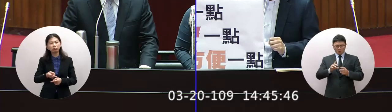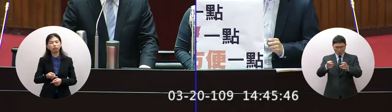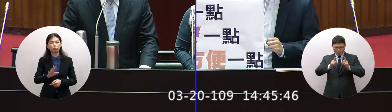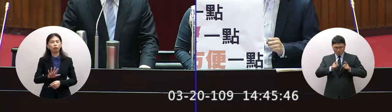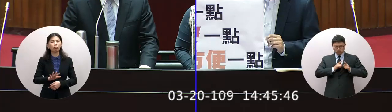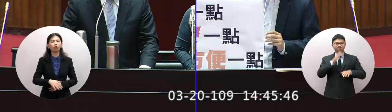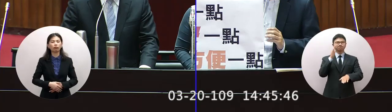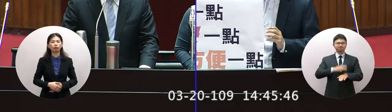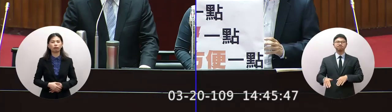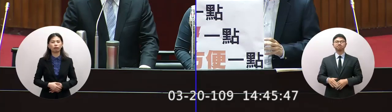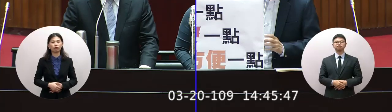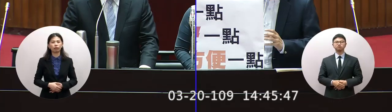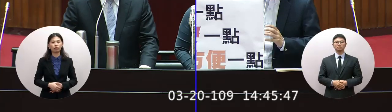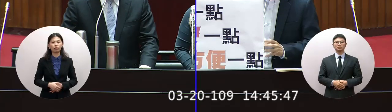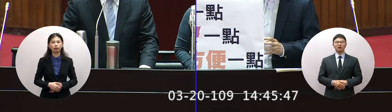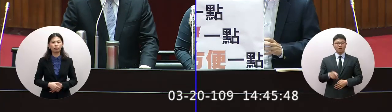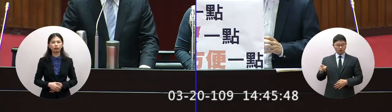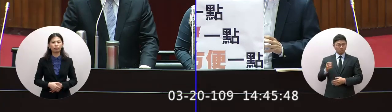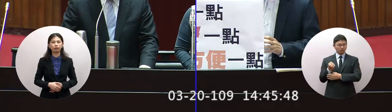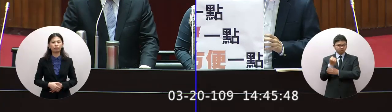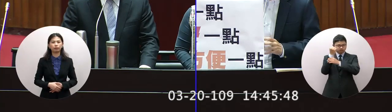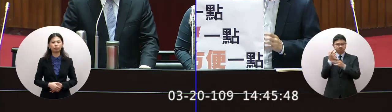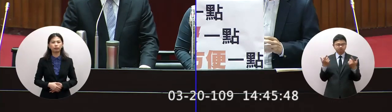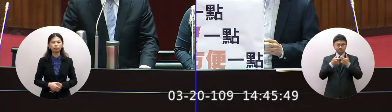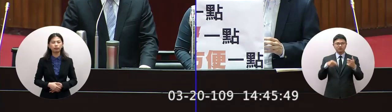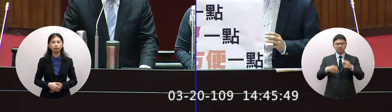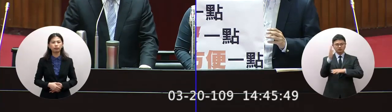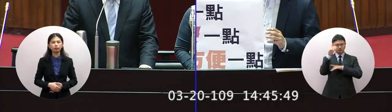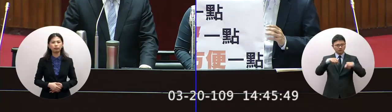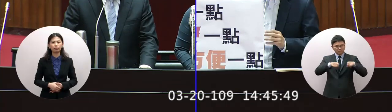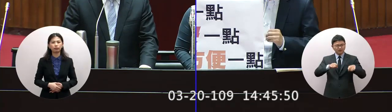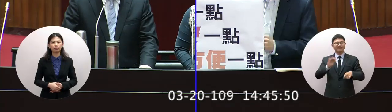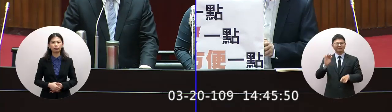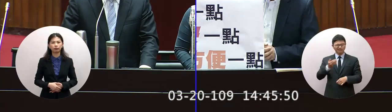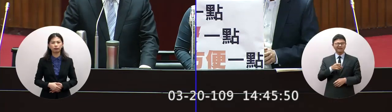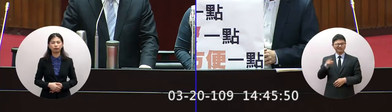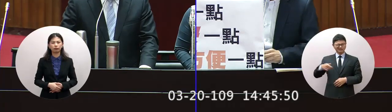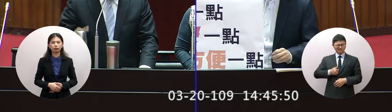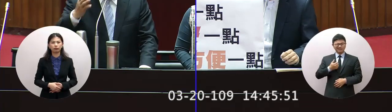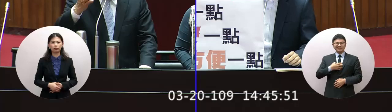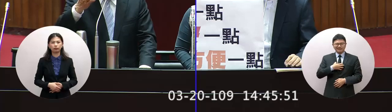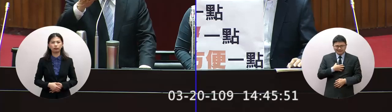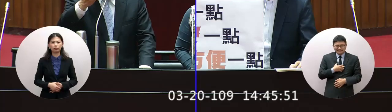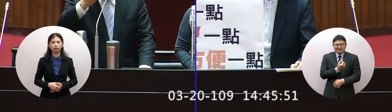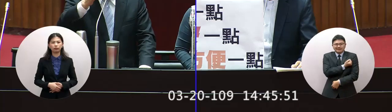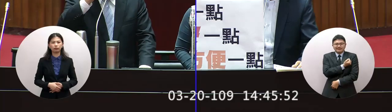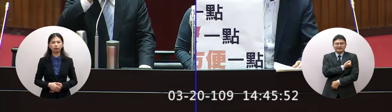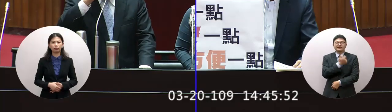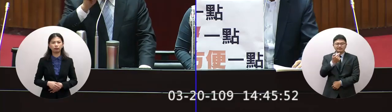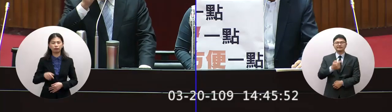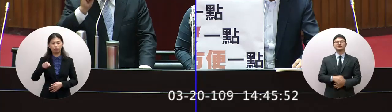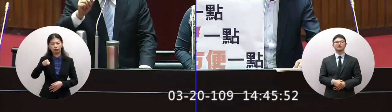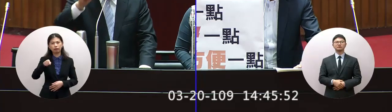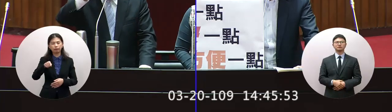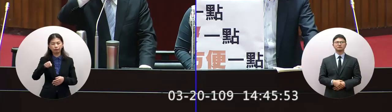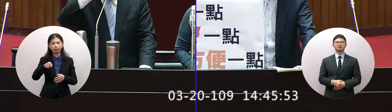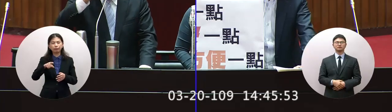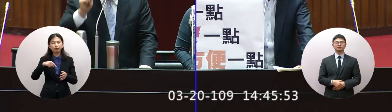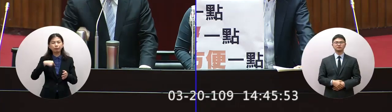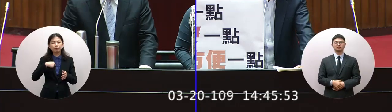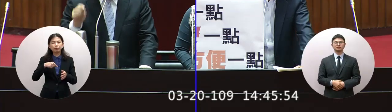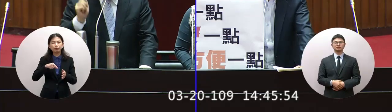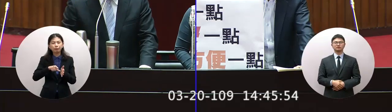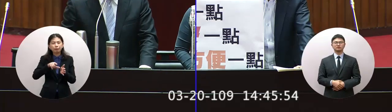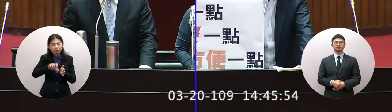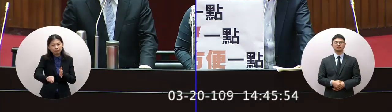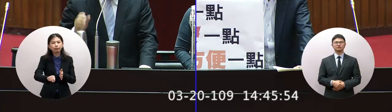因为我可以看得出来他们其实对这个政策很支持，但是事实上是非常非常的辛苦。 其实借着委员一点点时间，